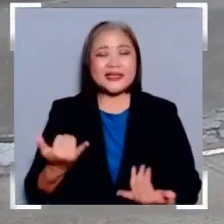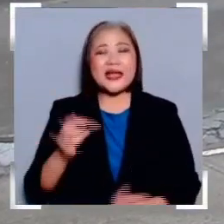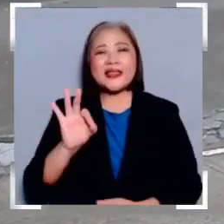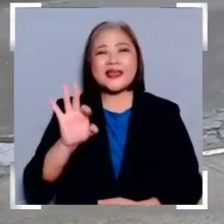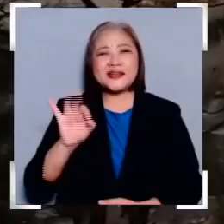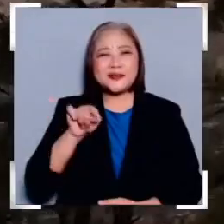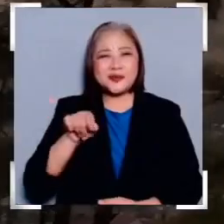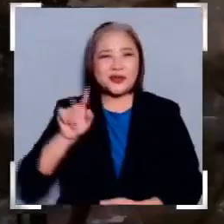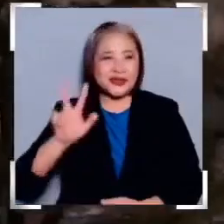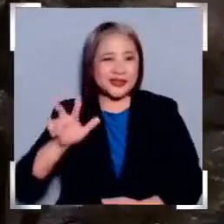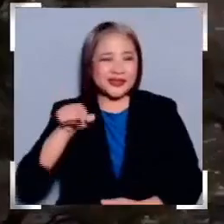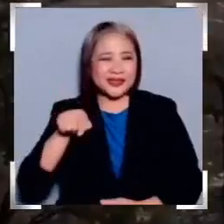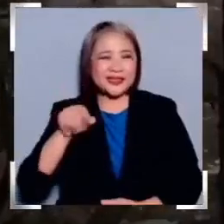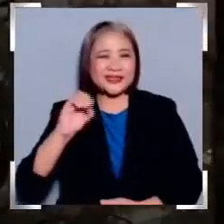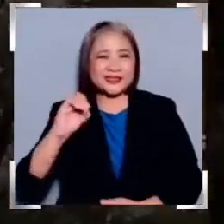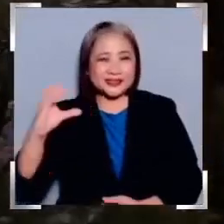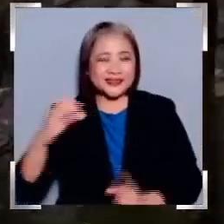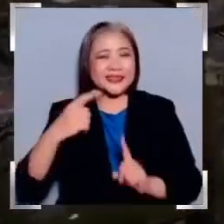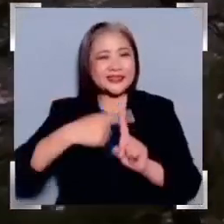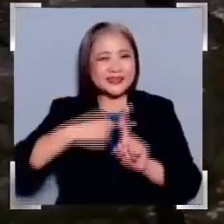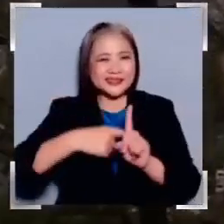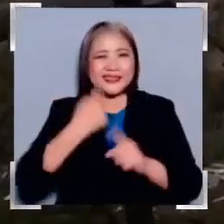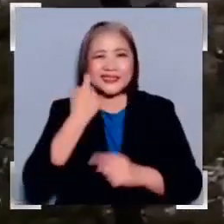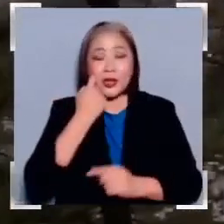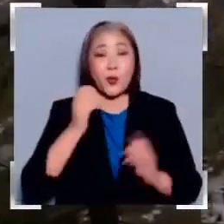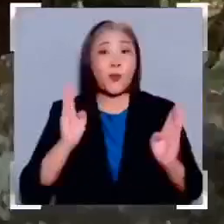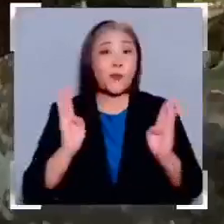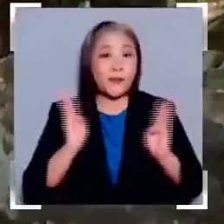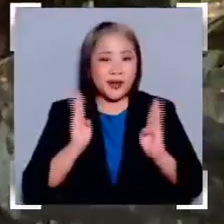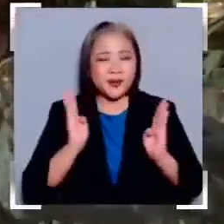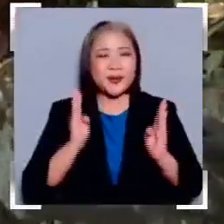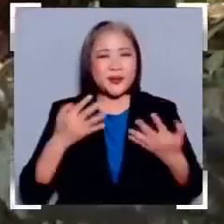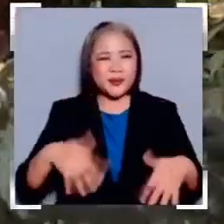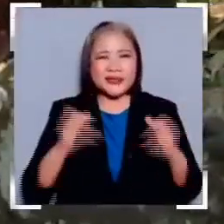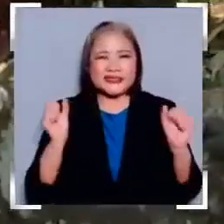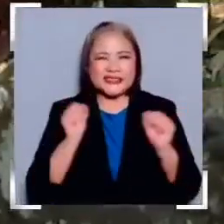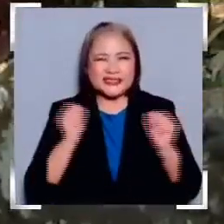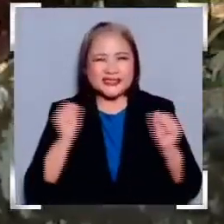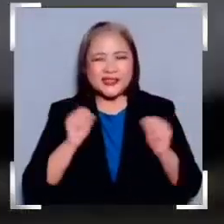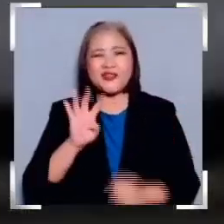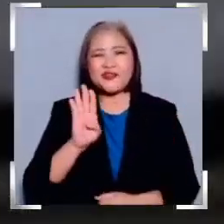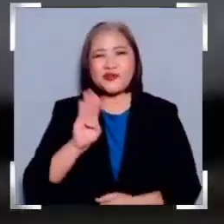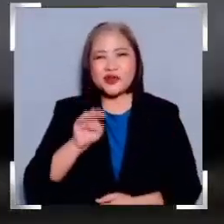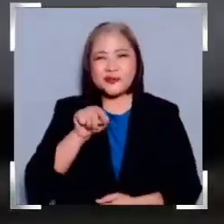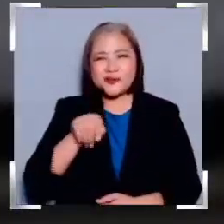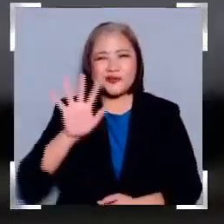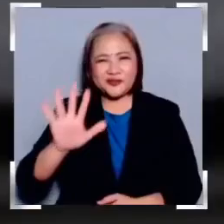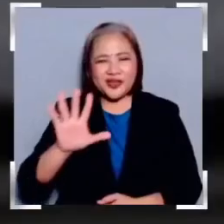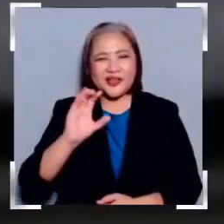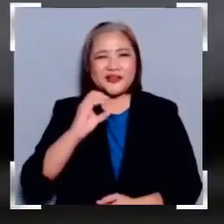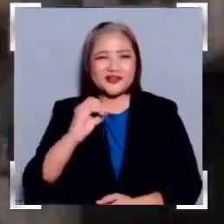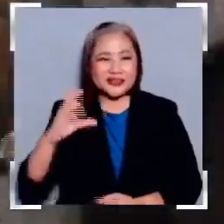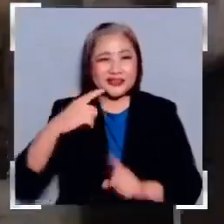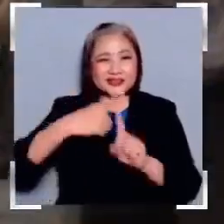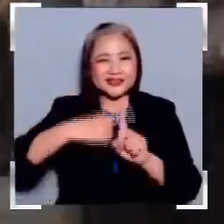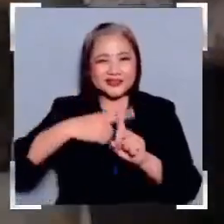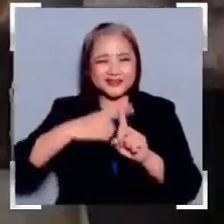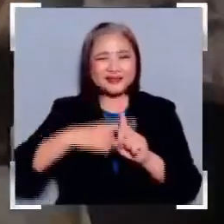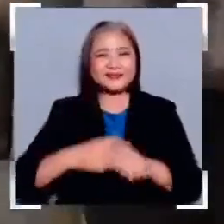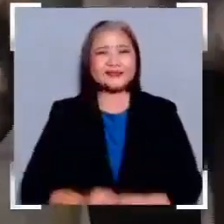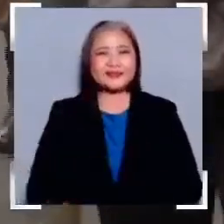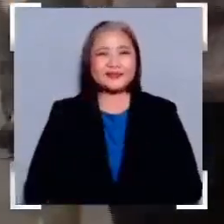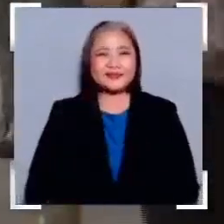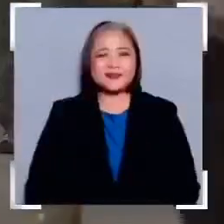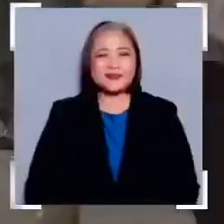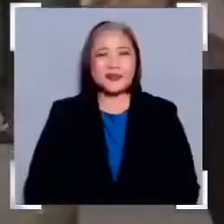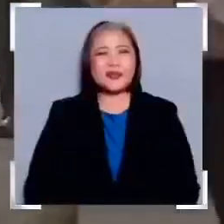Celsius kanina o sa Baguio na nakakangatog na 14.5 degrees Celsius ang temperatura. Pero may